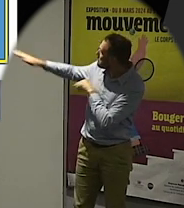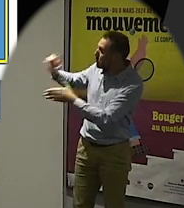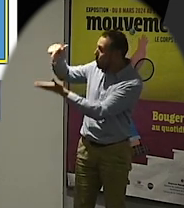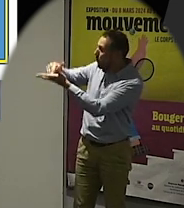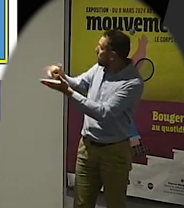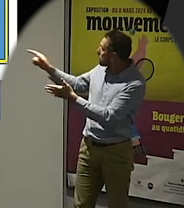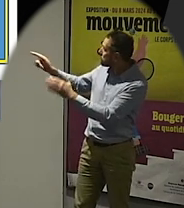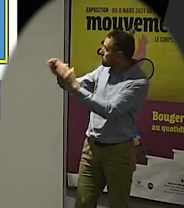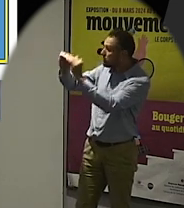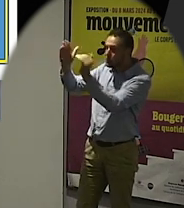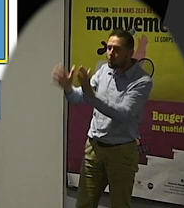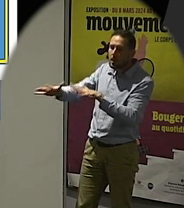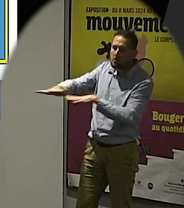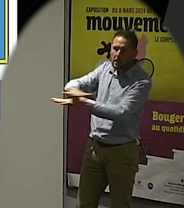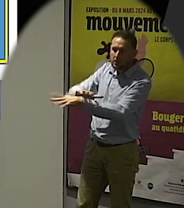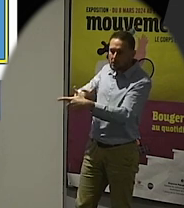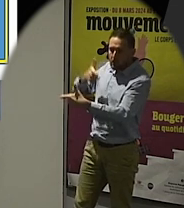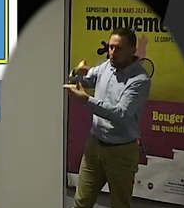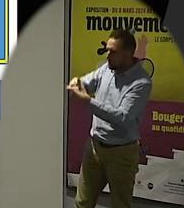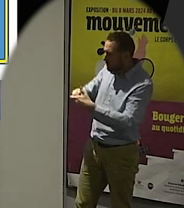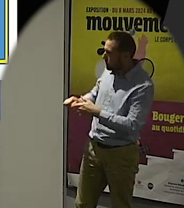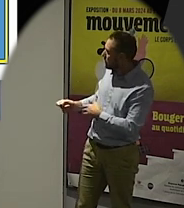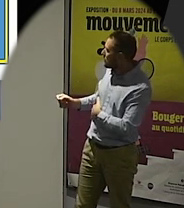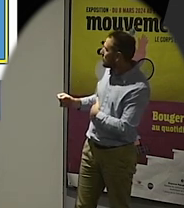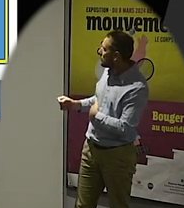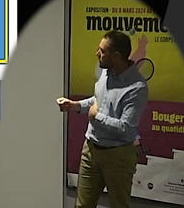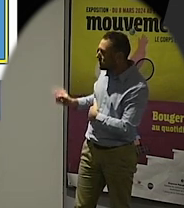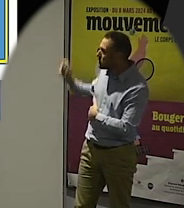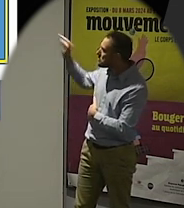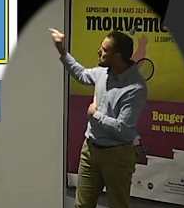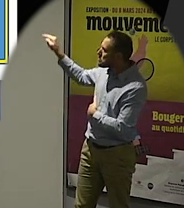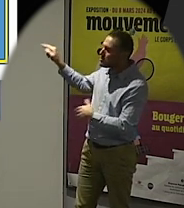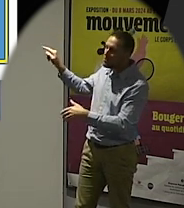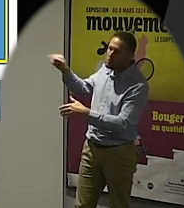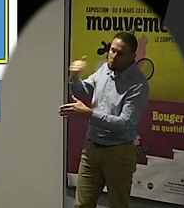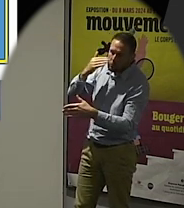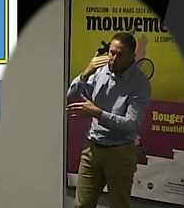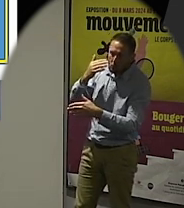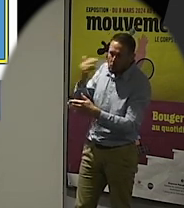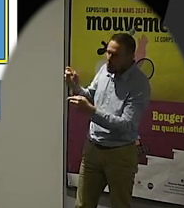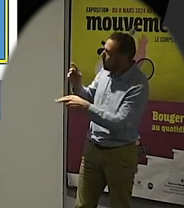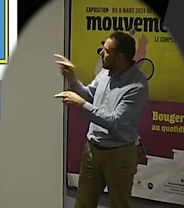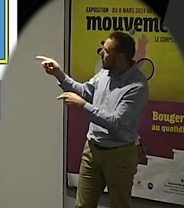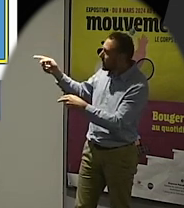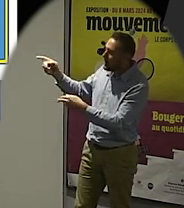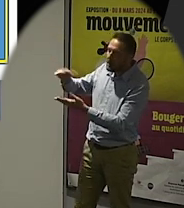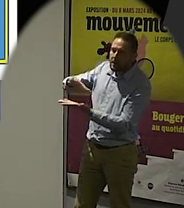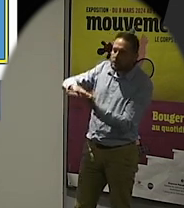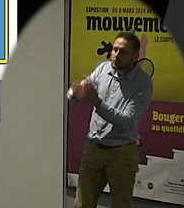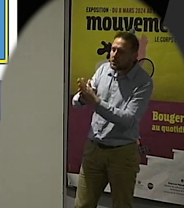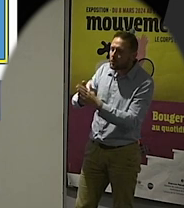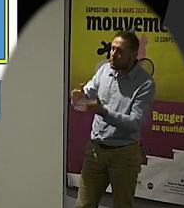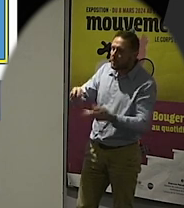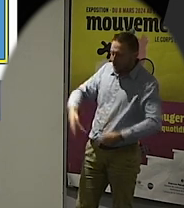maisons. Par exemple, si je peux me permettre de le dire, donc même n'y travaillant pas, mais j'y suis déjà allé, les ateliers cordage, quand vous arrivez, vous